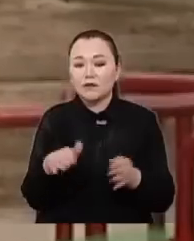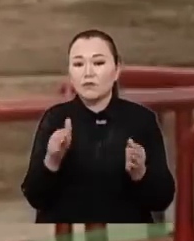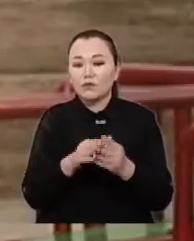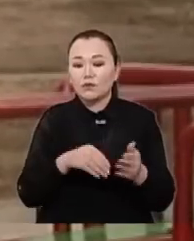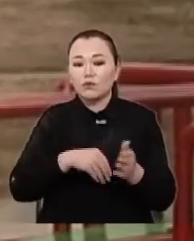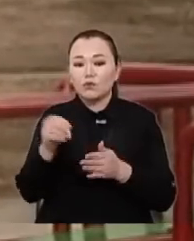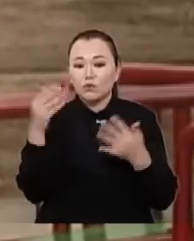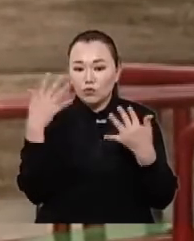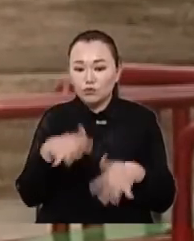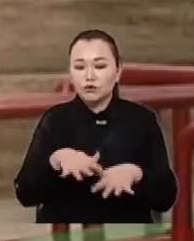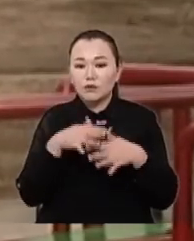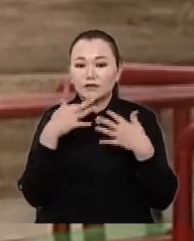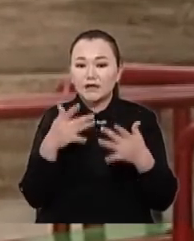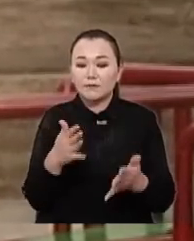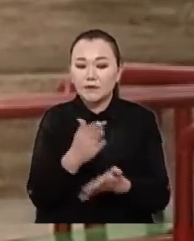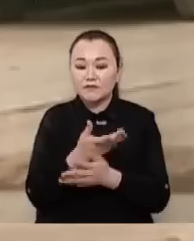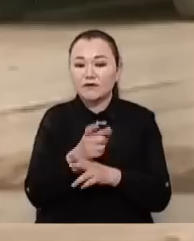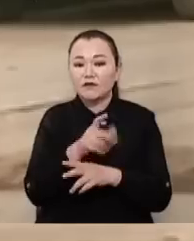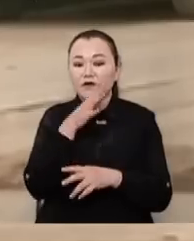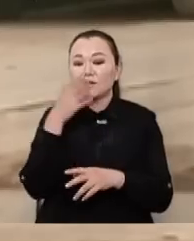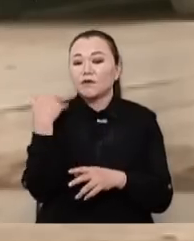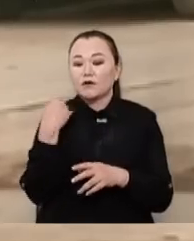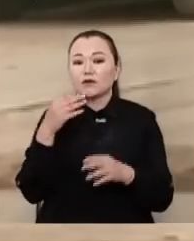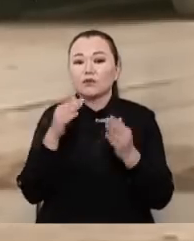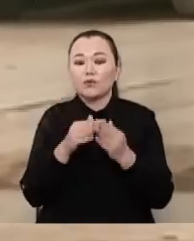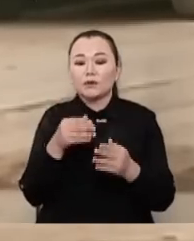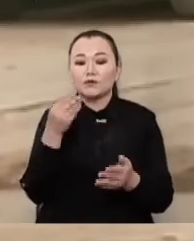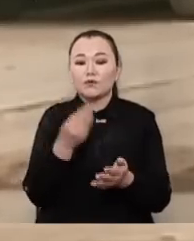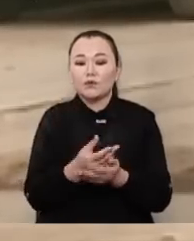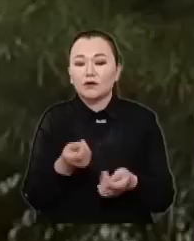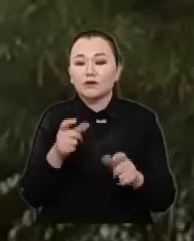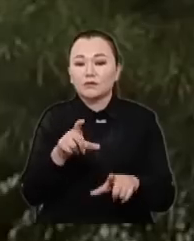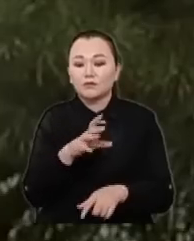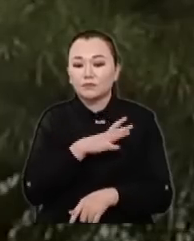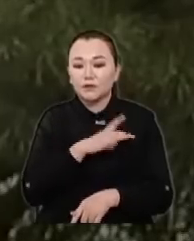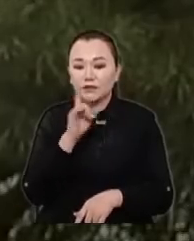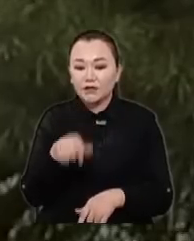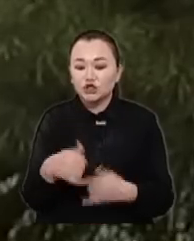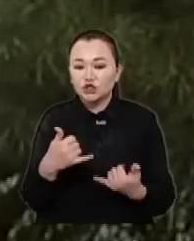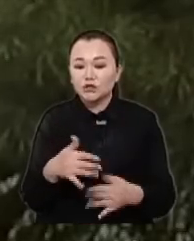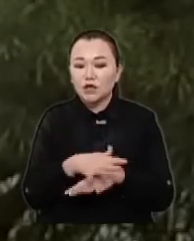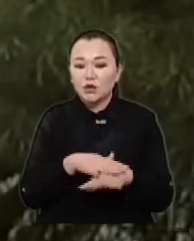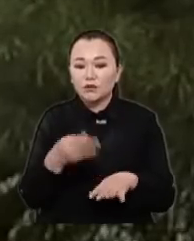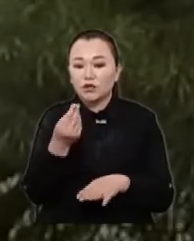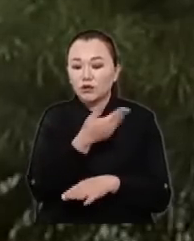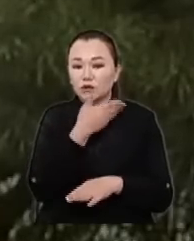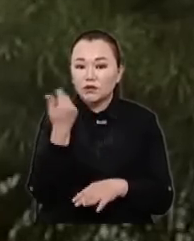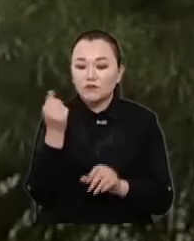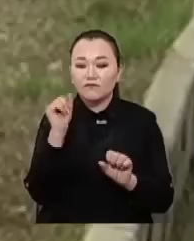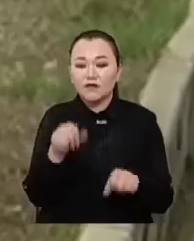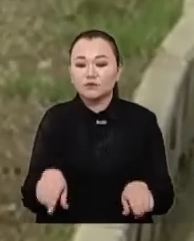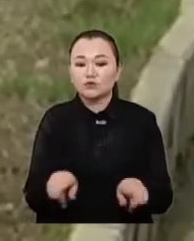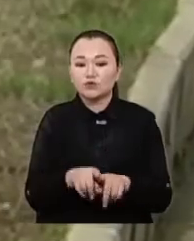алып алған. Сұраныс артқандықтан сол уақытта үйдің бағасы да едәуір қымбаттады деп отыр. Бірақ биыл халықта ақша болмағандықтан мүмкіндік